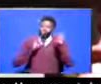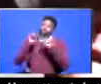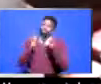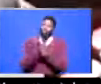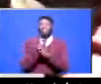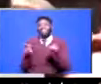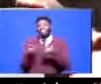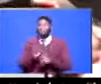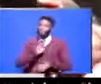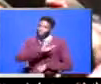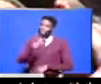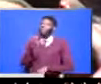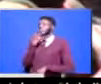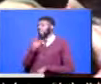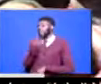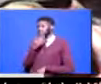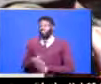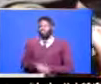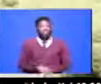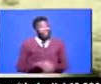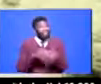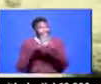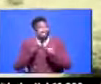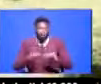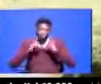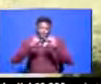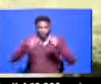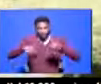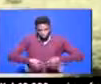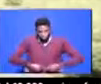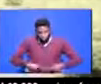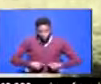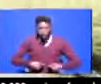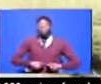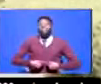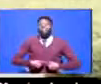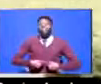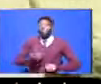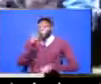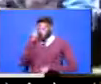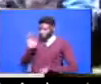The leaders underscored the need to engage young morans who are always with the livestock to